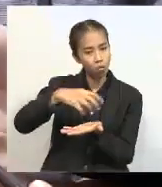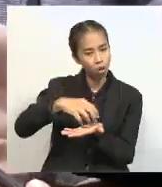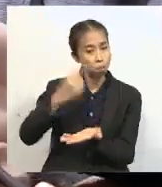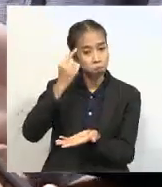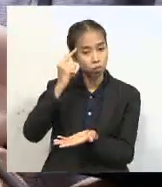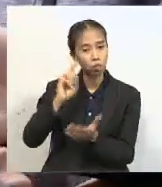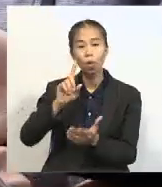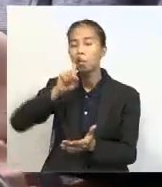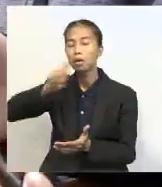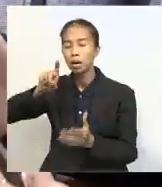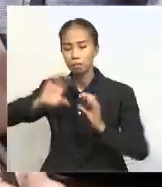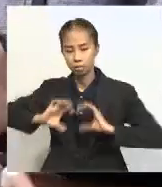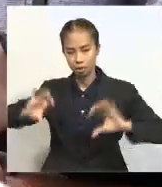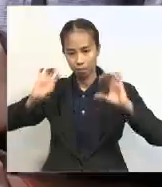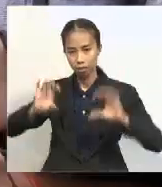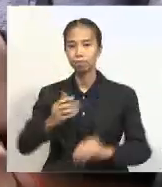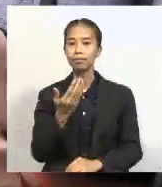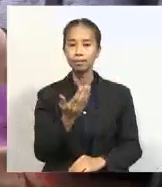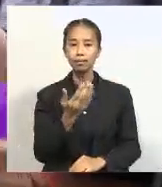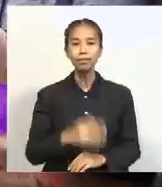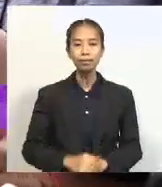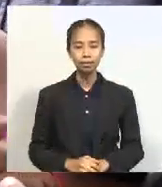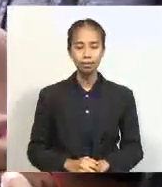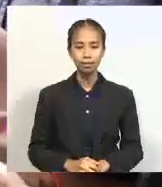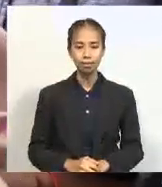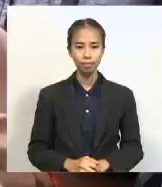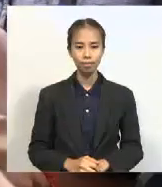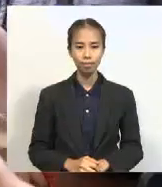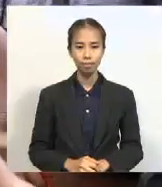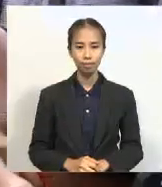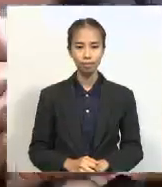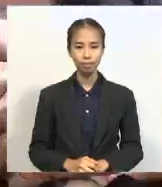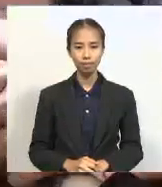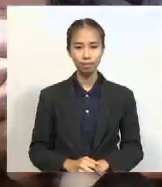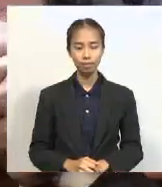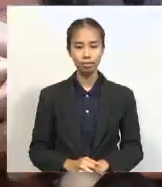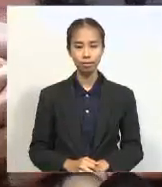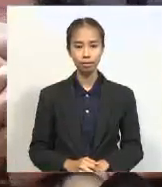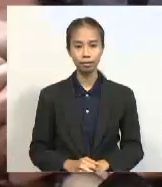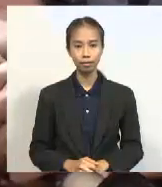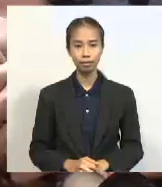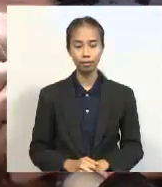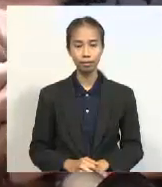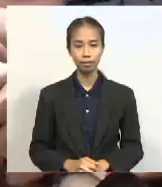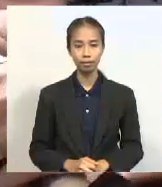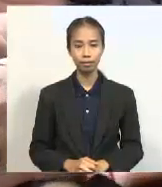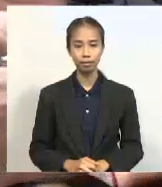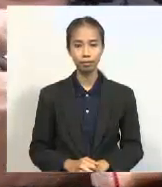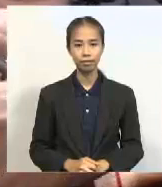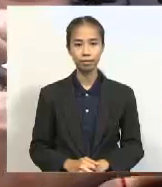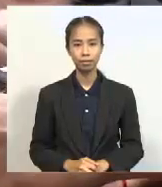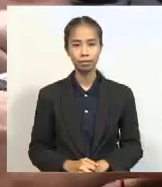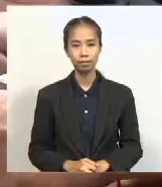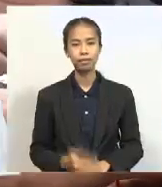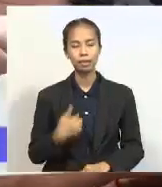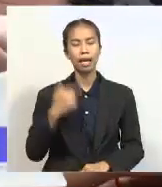อบถามจากฝ่ายรัฐบาลไปฟังเสียงท่านประธานสภาผู้แทนราษฎรครับ ผมคุยกับท่านรองประธานนะครับว่าน่าจะ